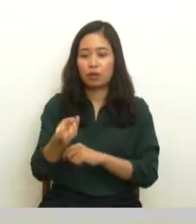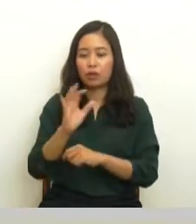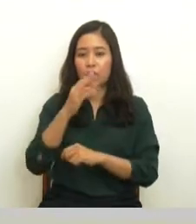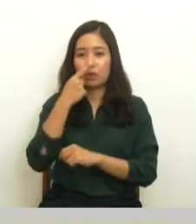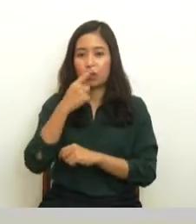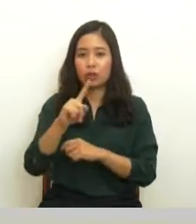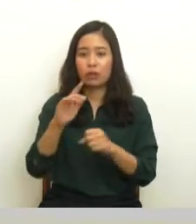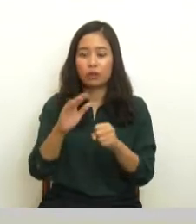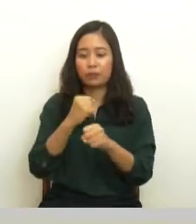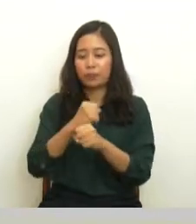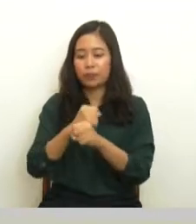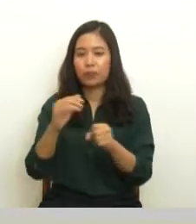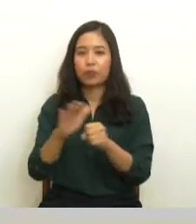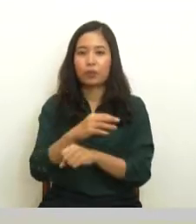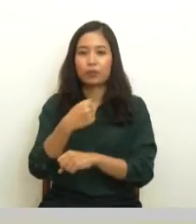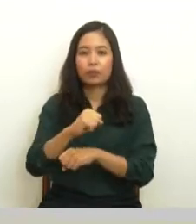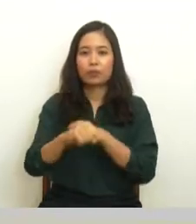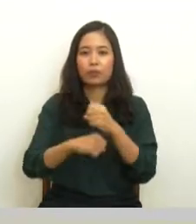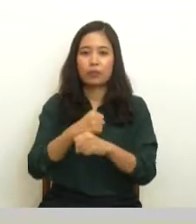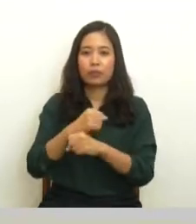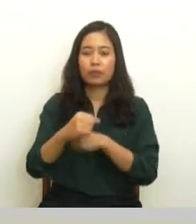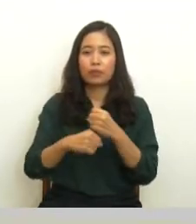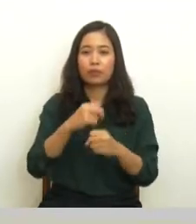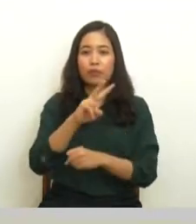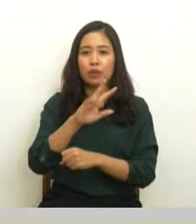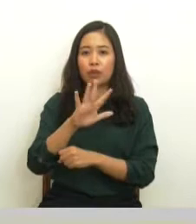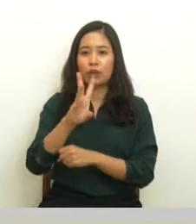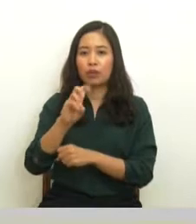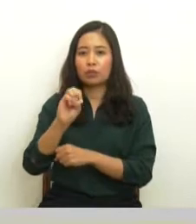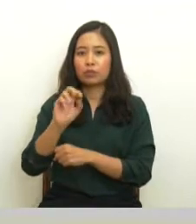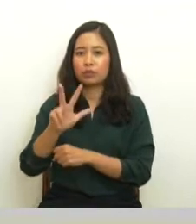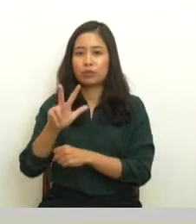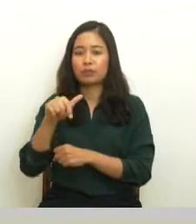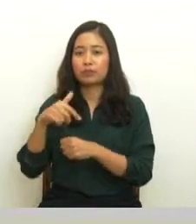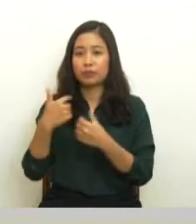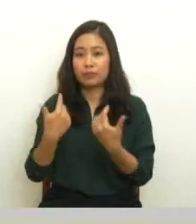ครบ 10 ปีในปีพุธศกระรา 2,563 ก็คอปีที่แล้วนะคะ